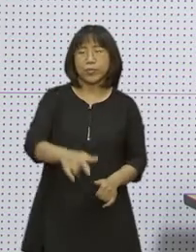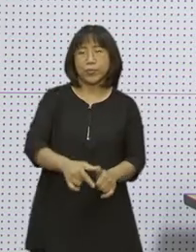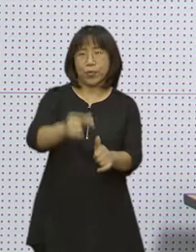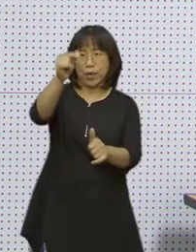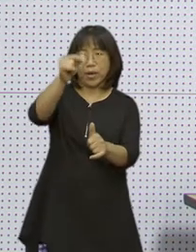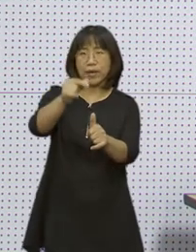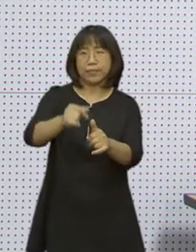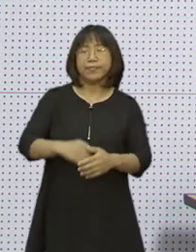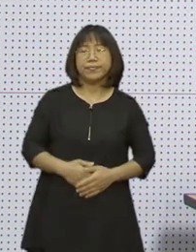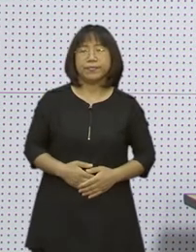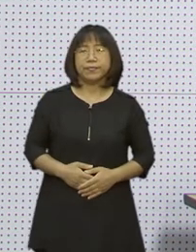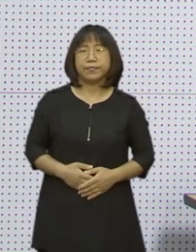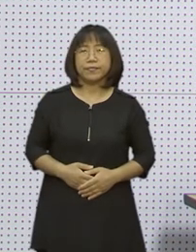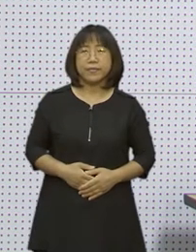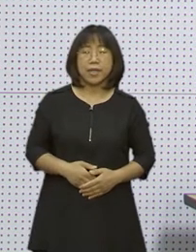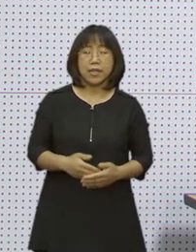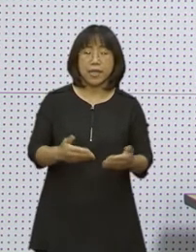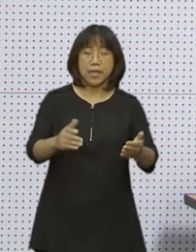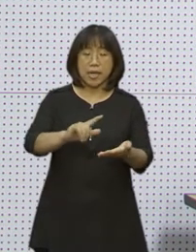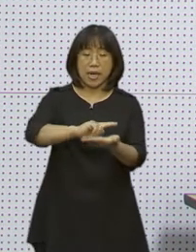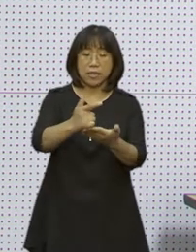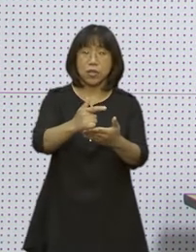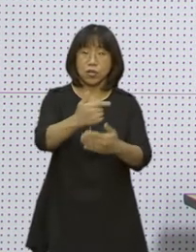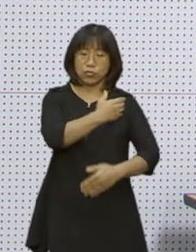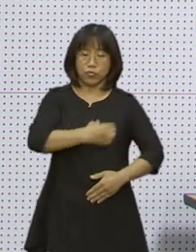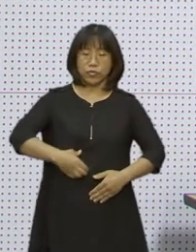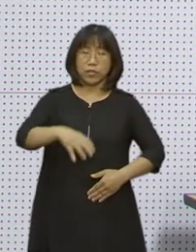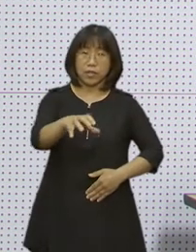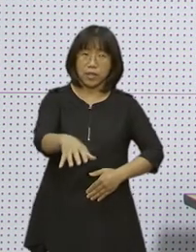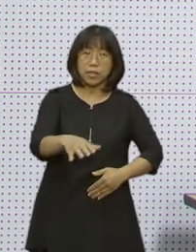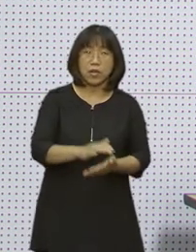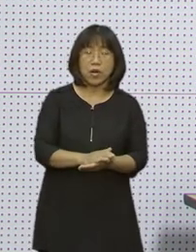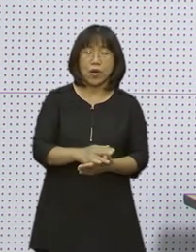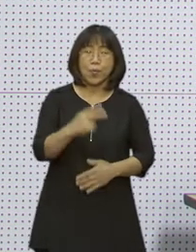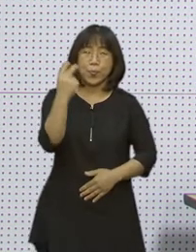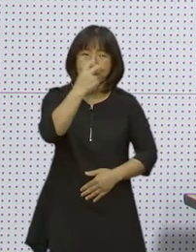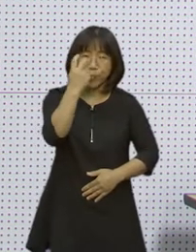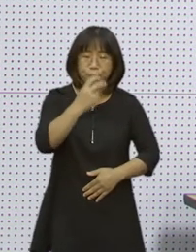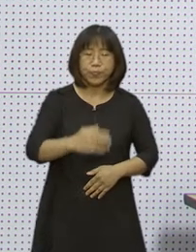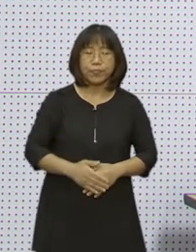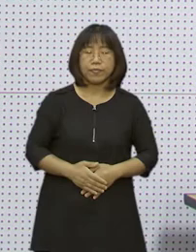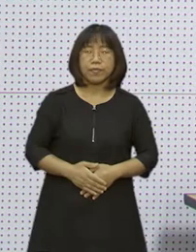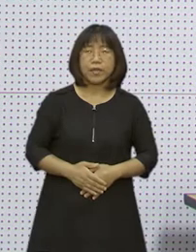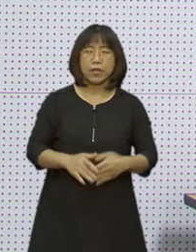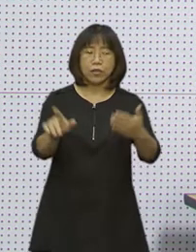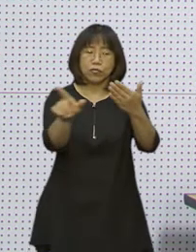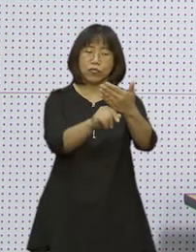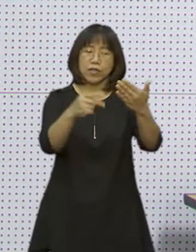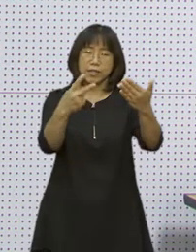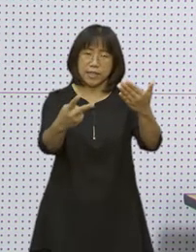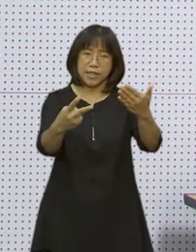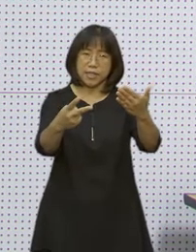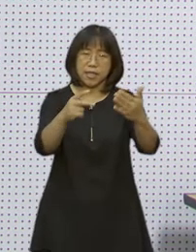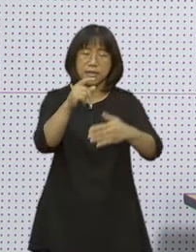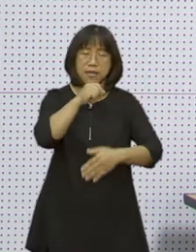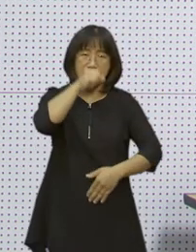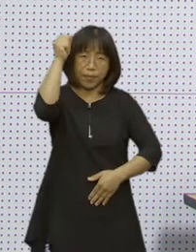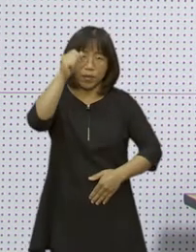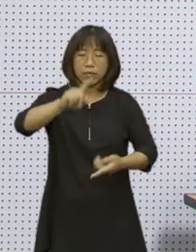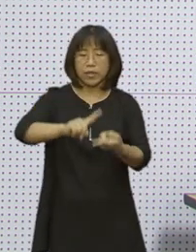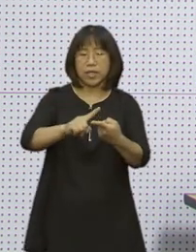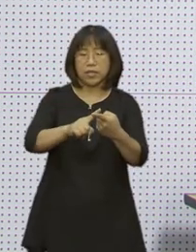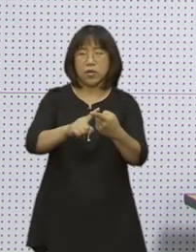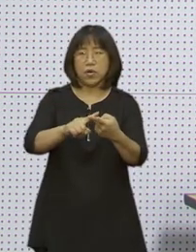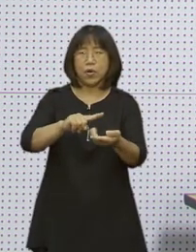참여 희망자는 강서구청 일자리 정책과에서 신청 가능하며 선발 결과는 9월 2일 개별 통보할